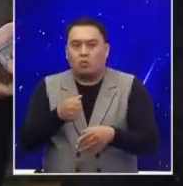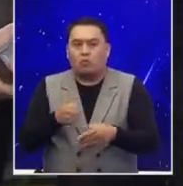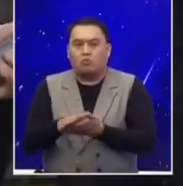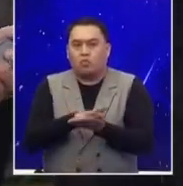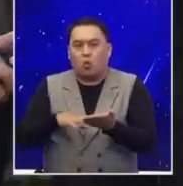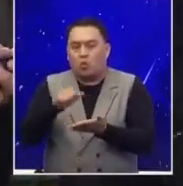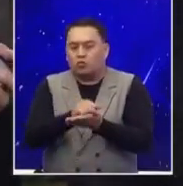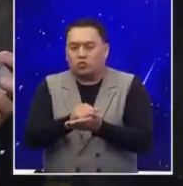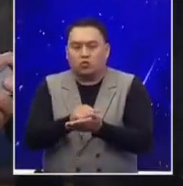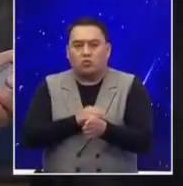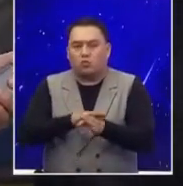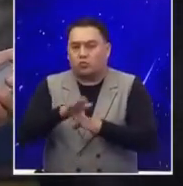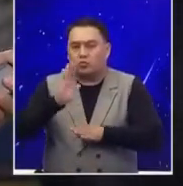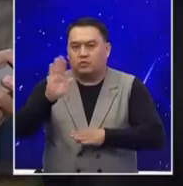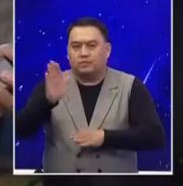подшат.